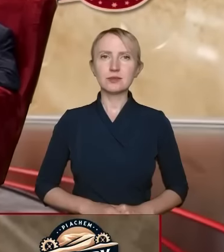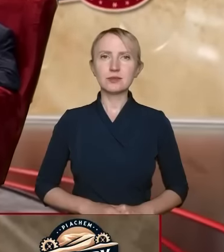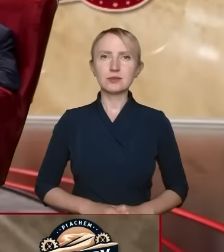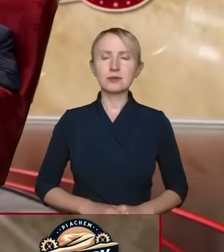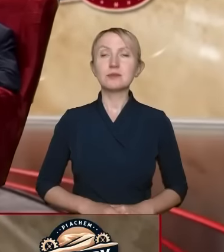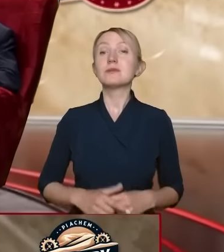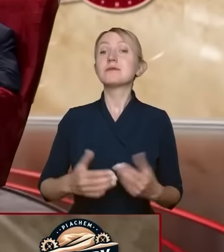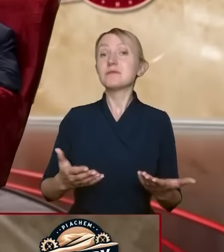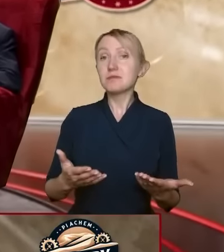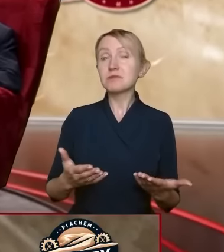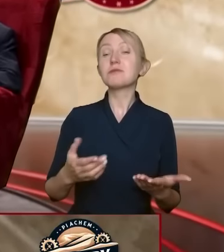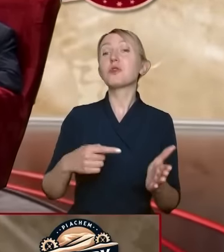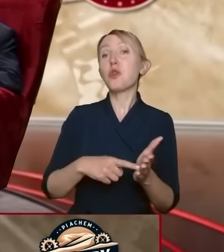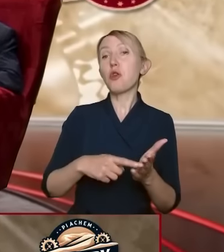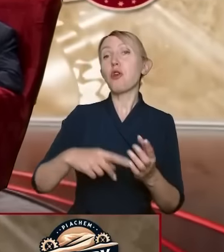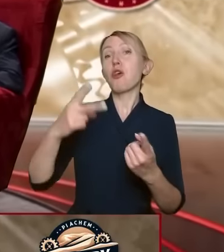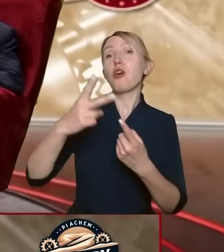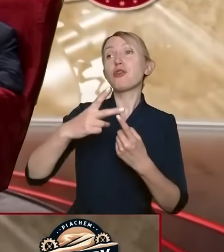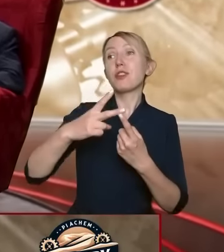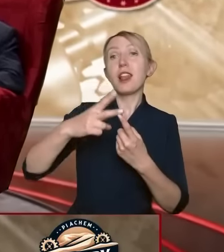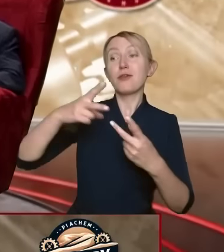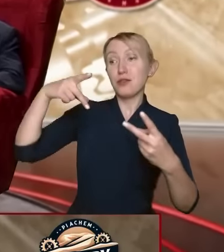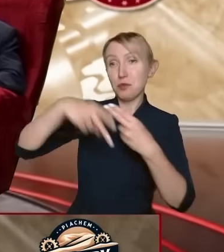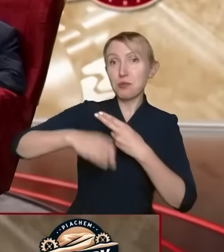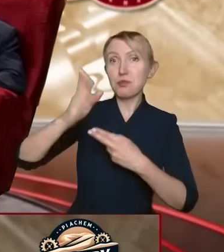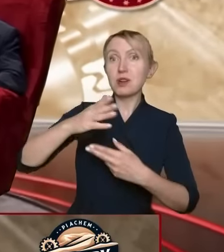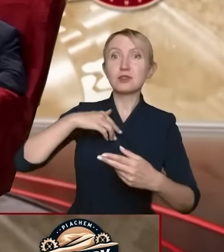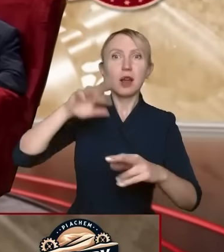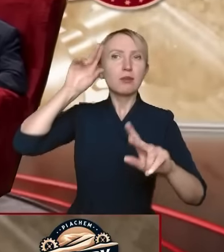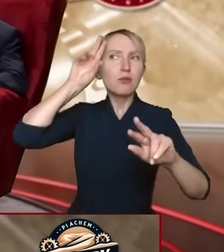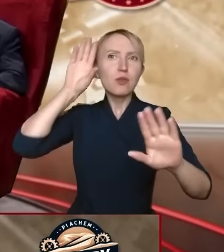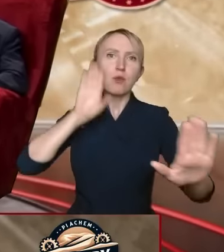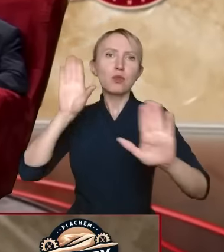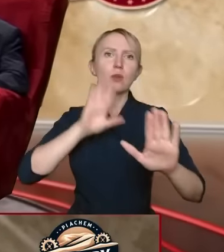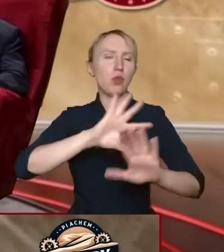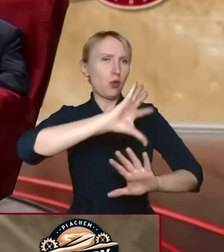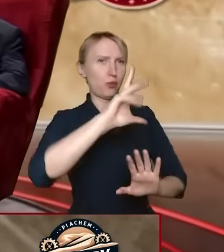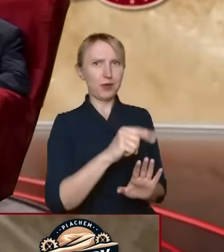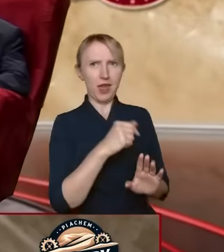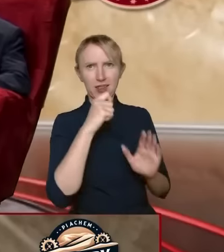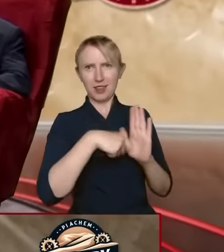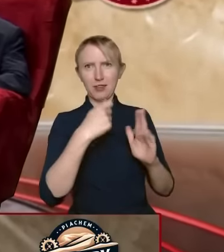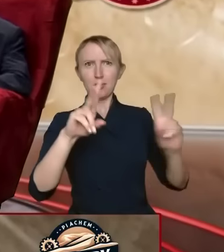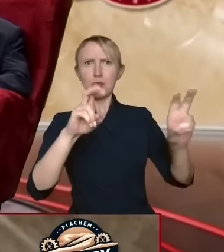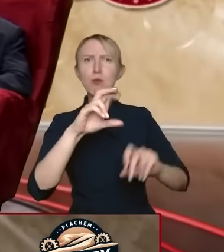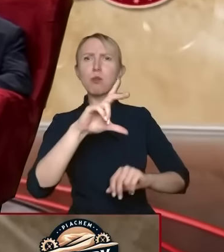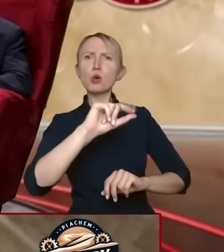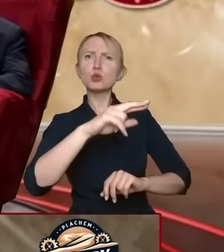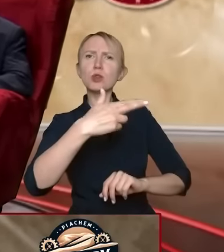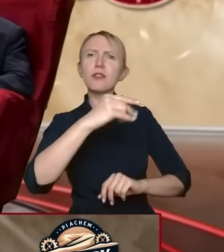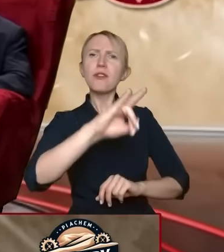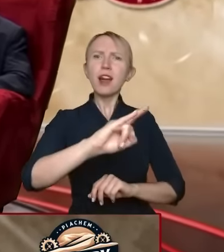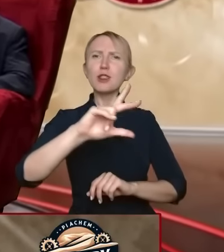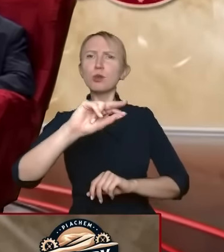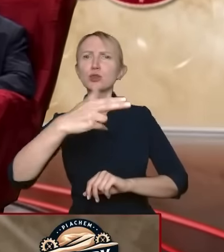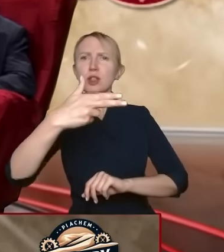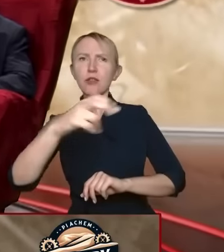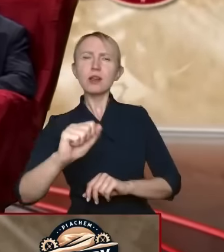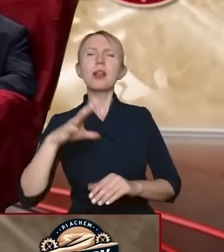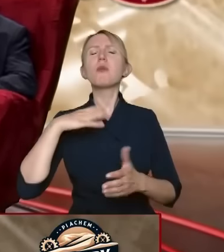Jak nic, zamkną nam telewizję za takie skojarzenia, Adrianie. No to piękny film, poszukiwana. Zresztą była piękna